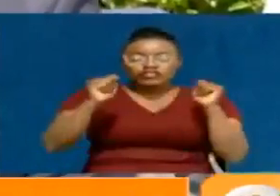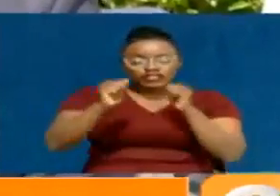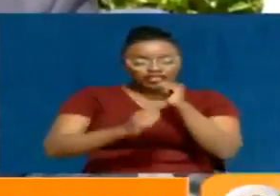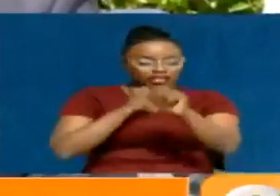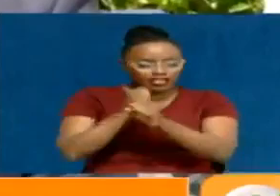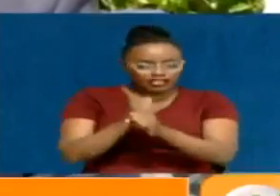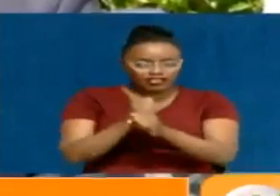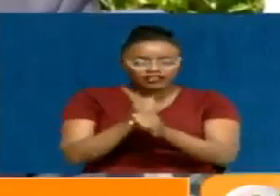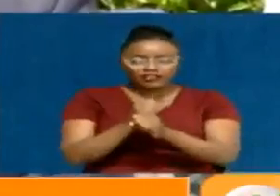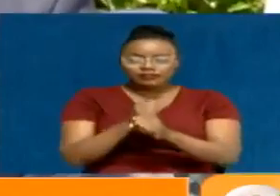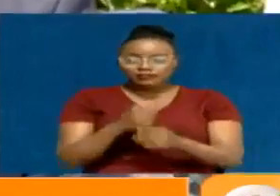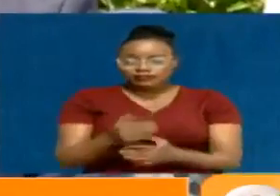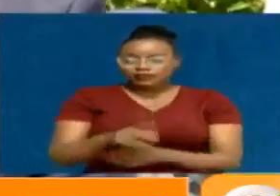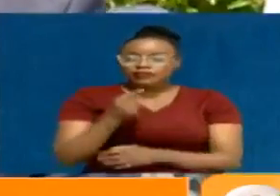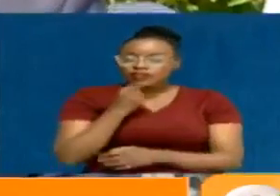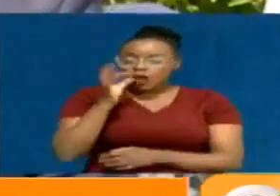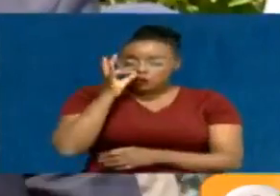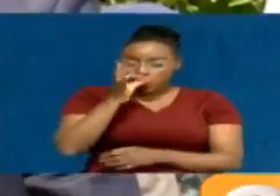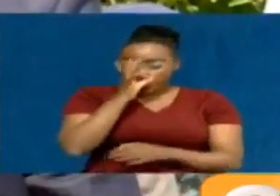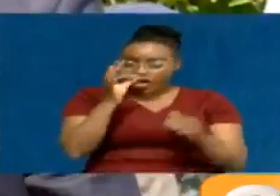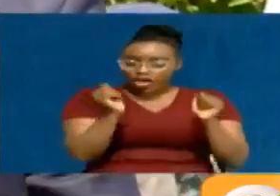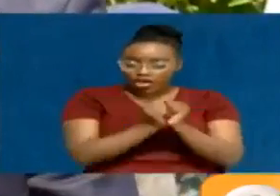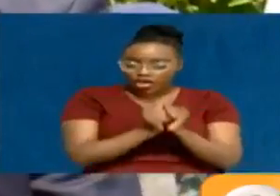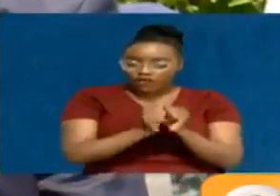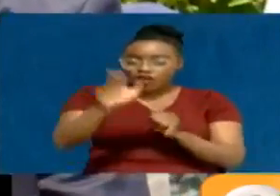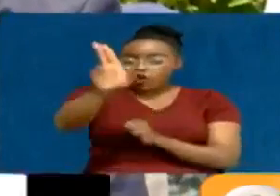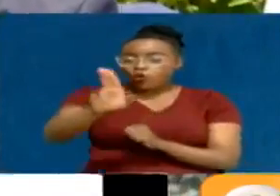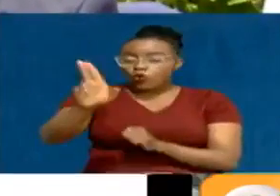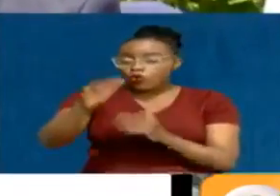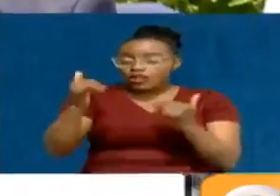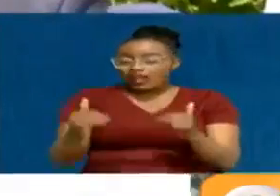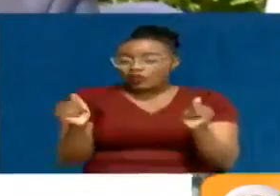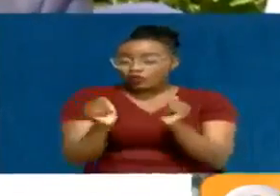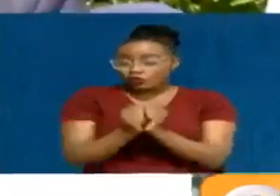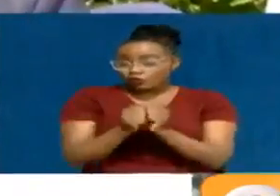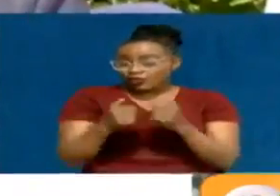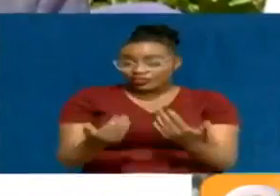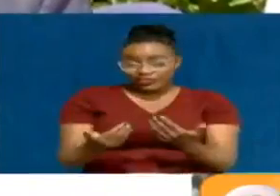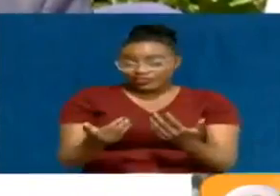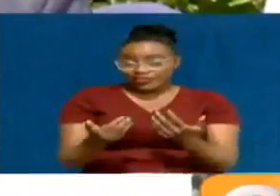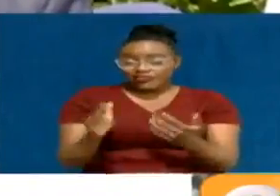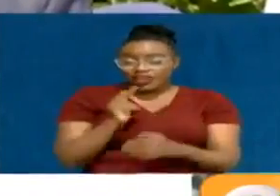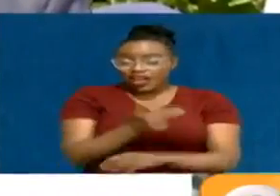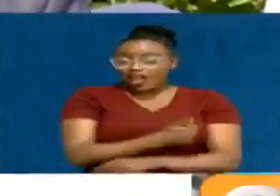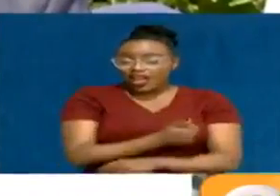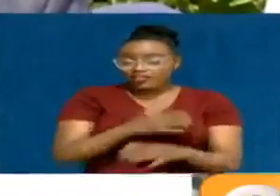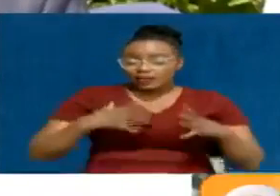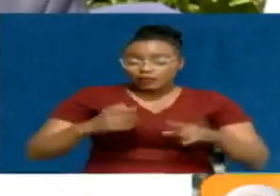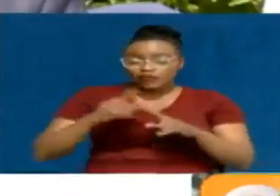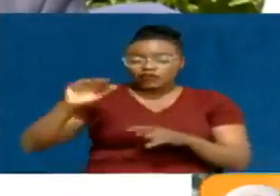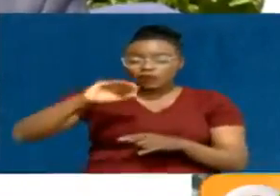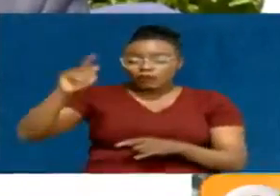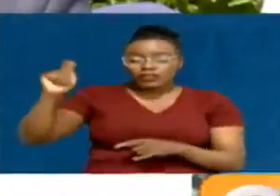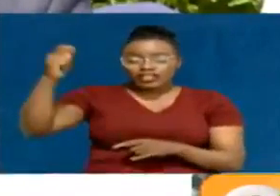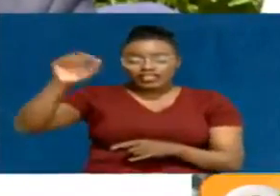15. Mwai Kibaki 10. Uhuru Kenyatta sasa ni 10. Na sisi kama watu wa Mount